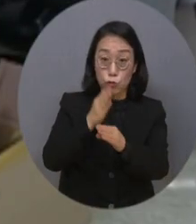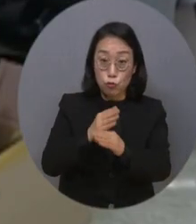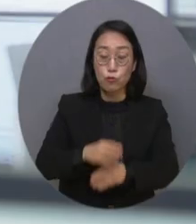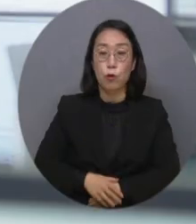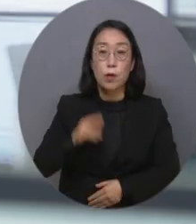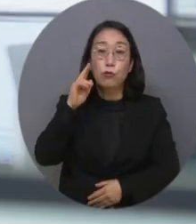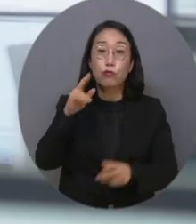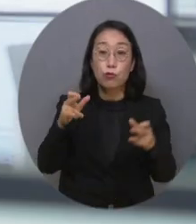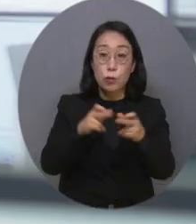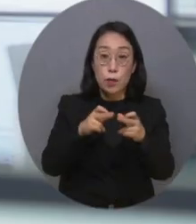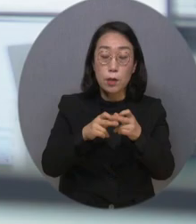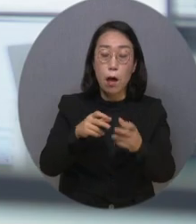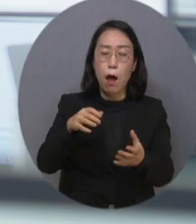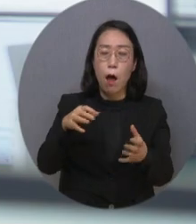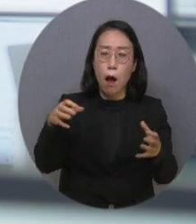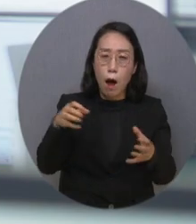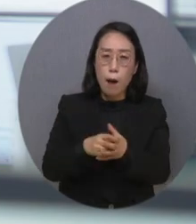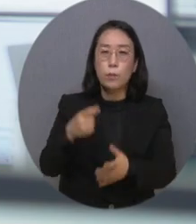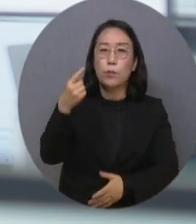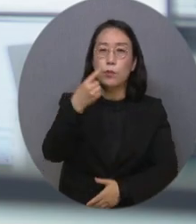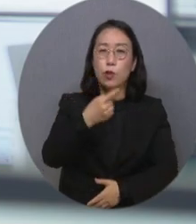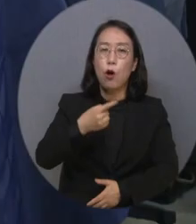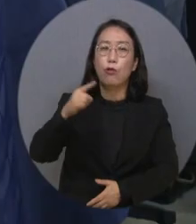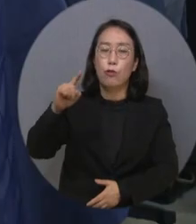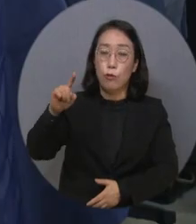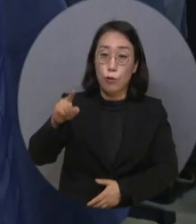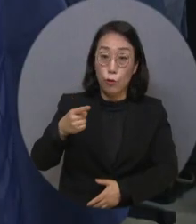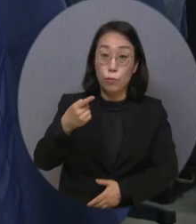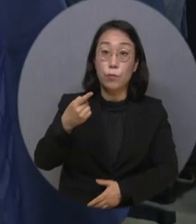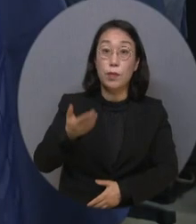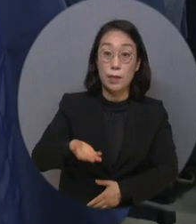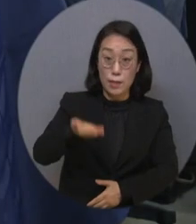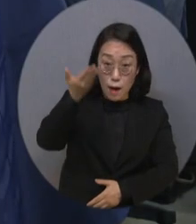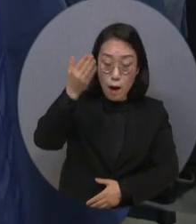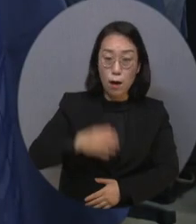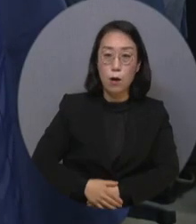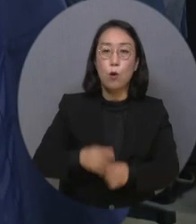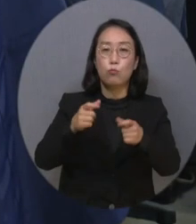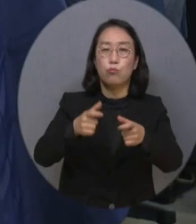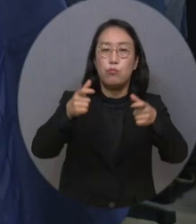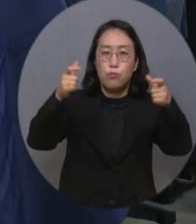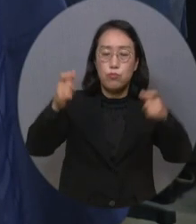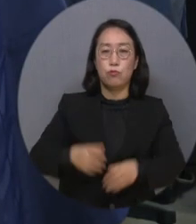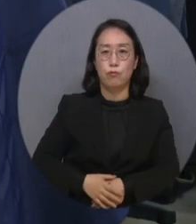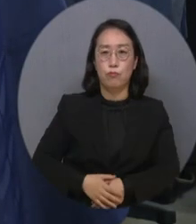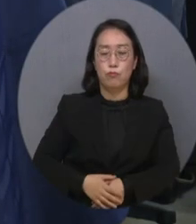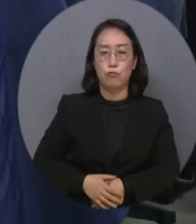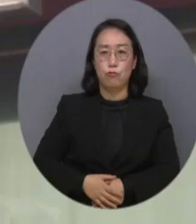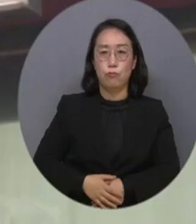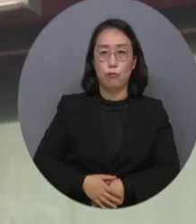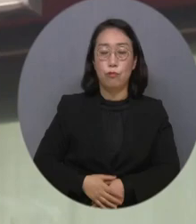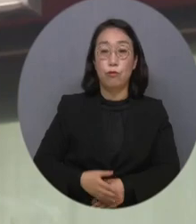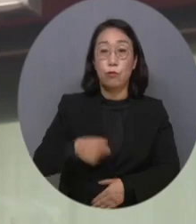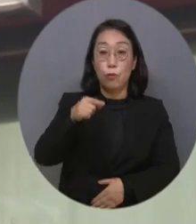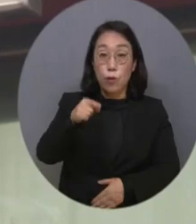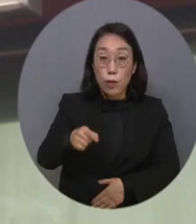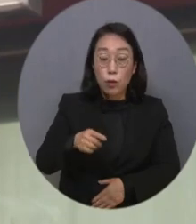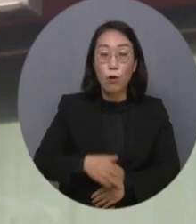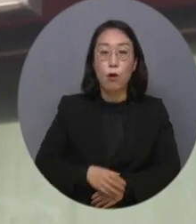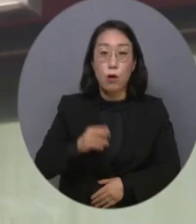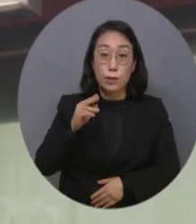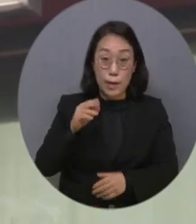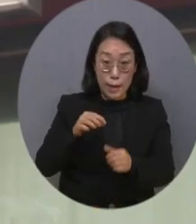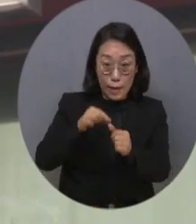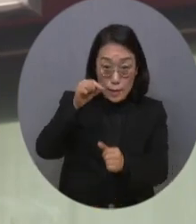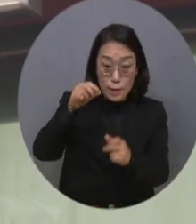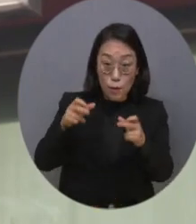공무원은 총 전여든 여섯 명으로 매년 꾸준히 증가하는 추세입니다 장애인 고용촉진 및 직업재활법에 따라